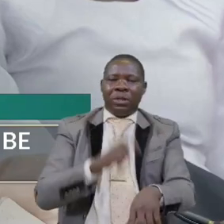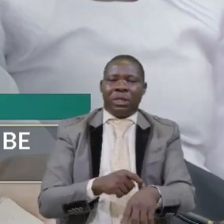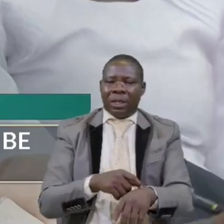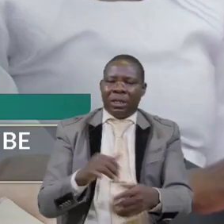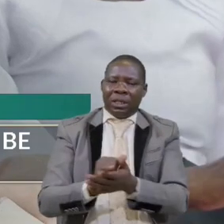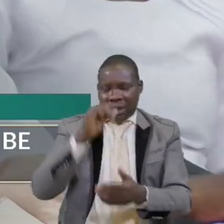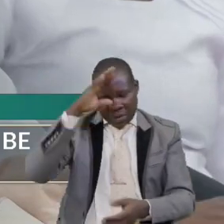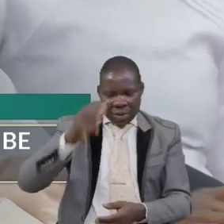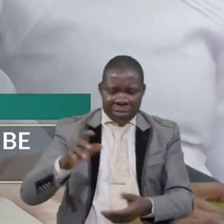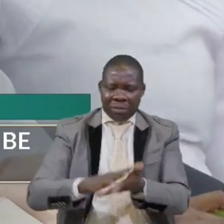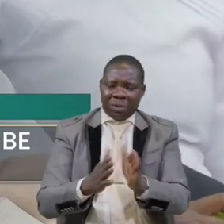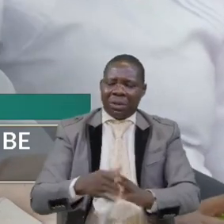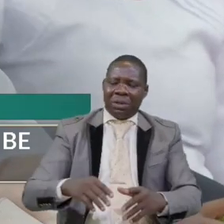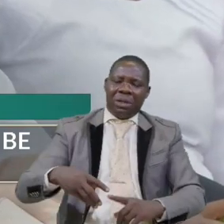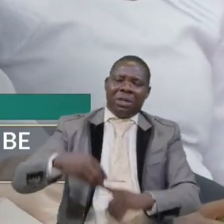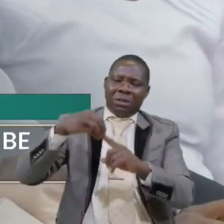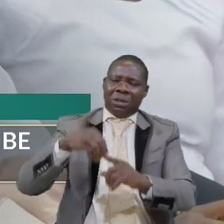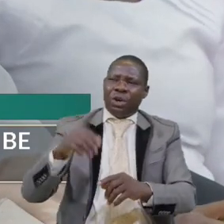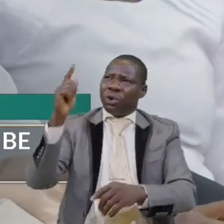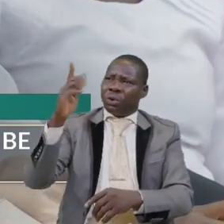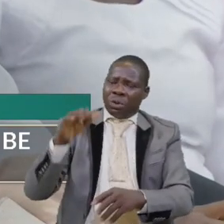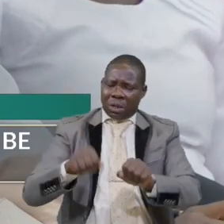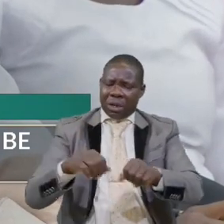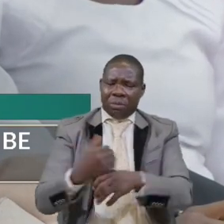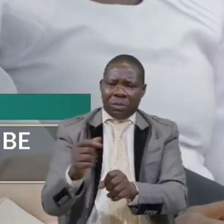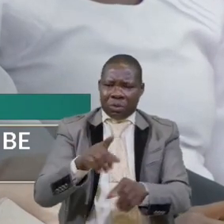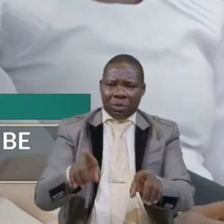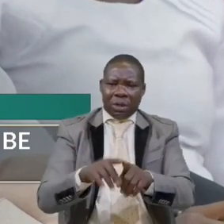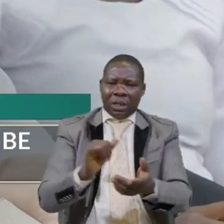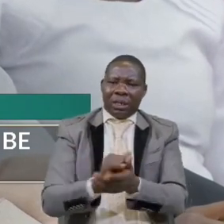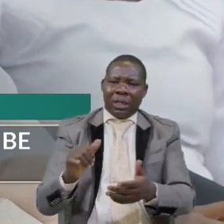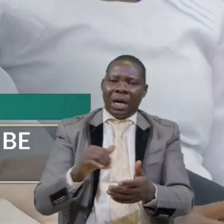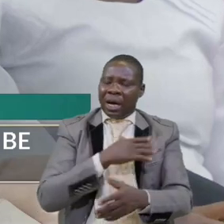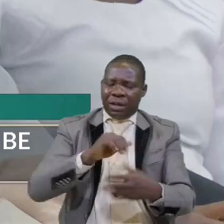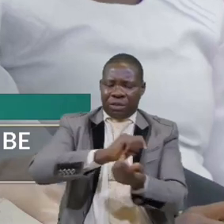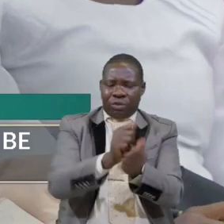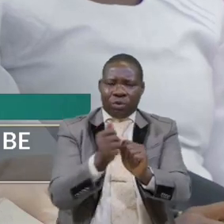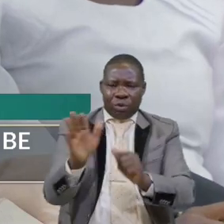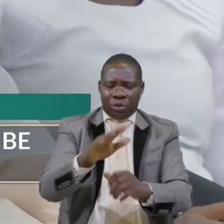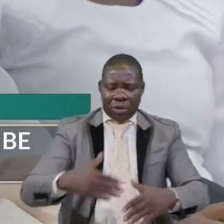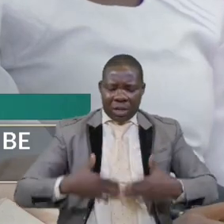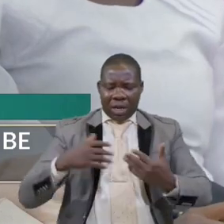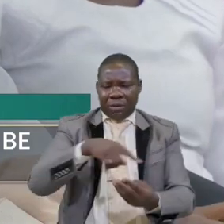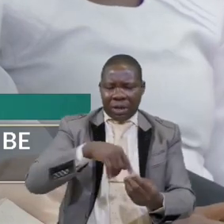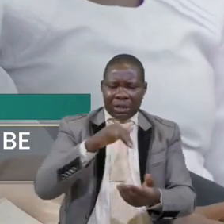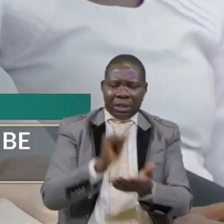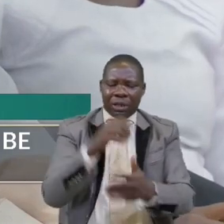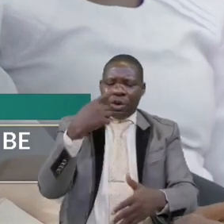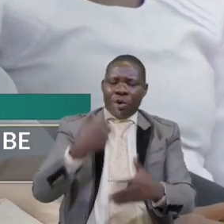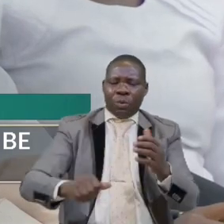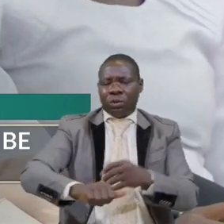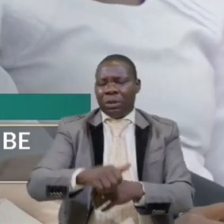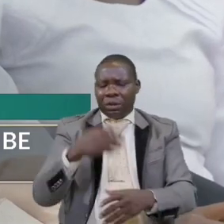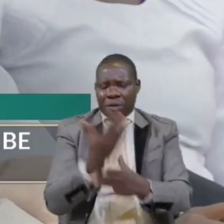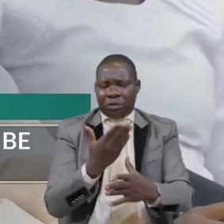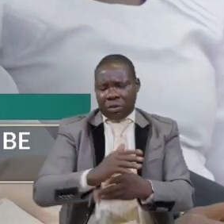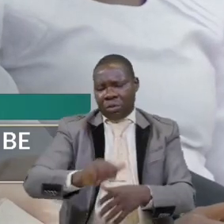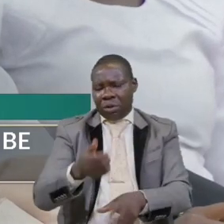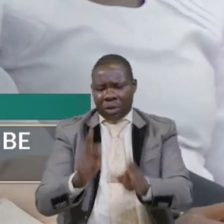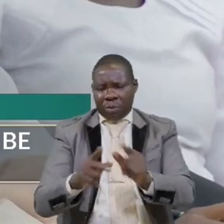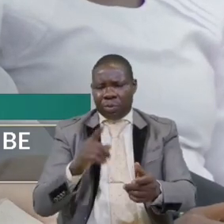toi-même tu peux être comme ça? Dieu peut aussi transformer ta vie de cette manière pour que ce qui dérange les autres, ce qui trouble les